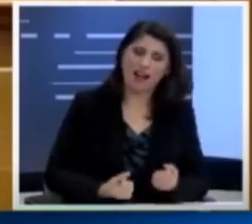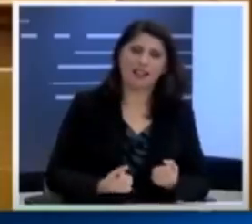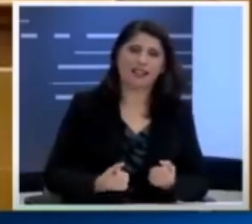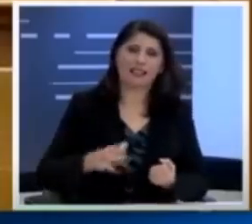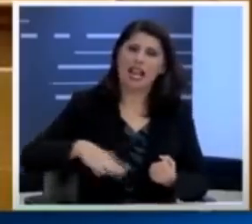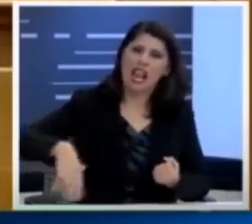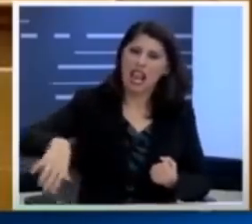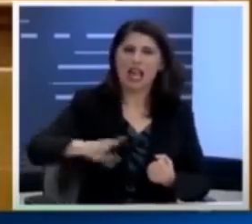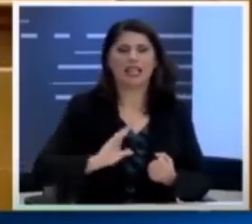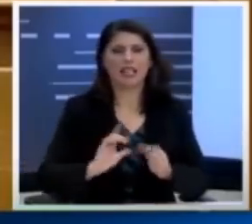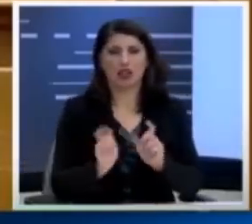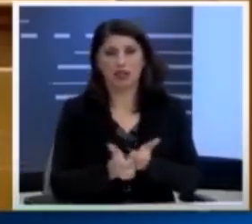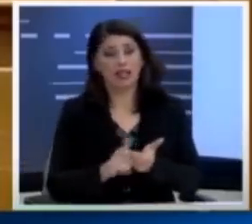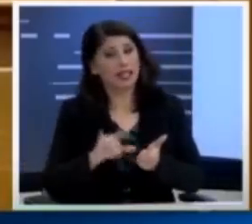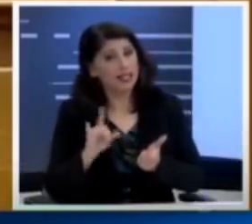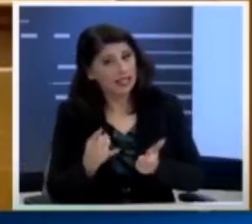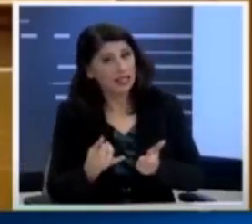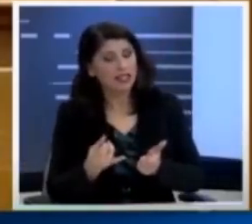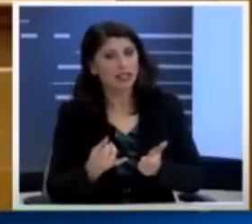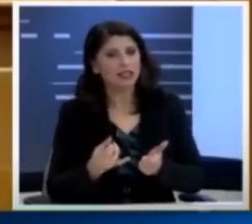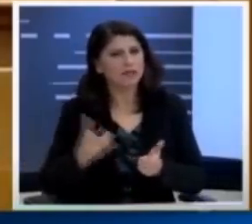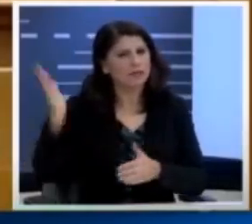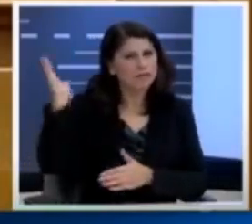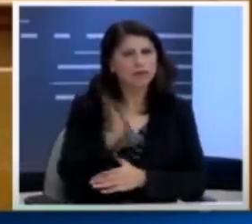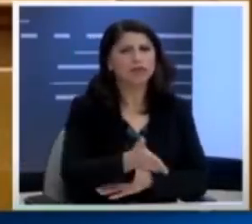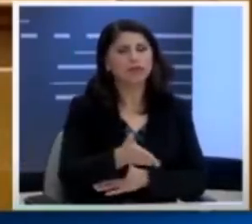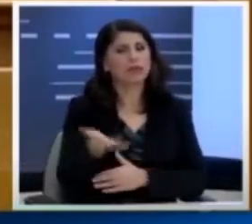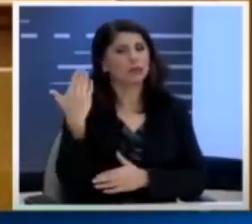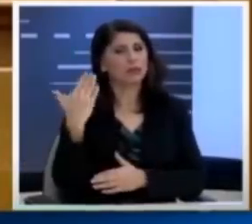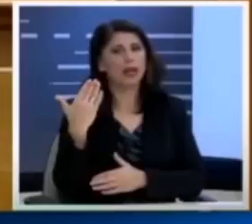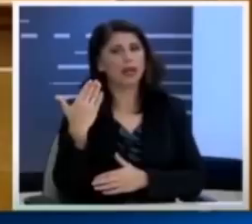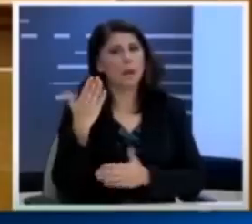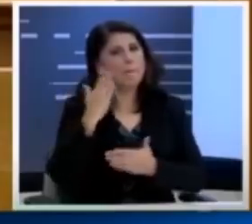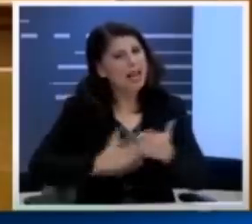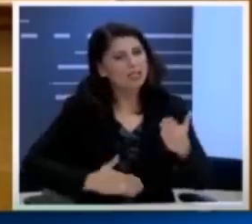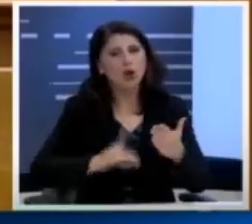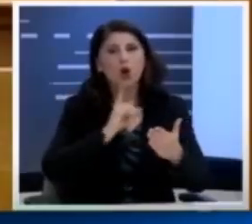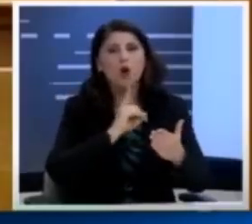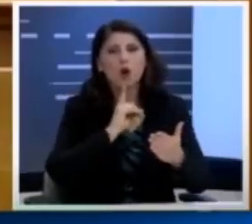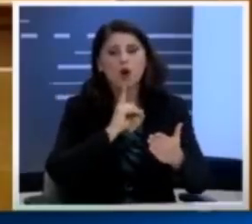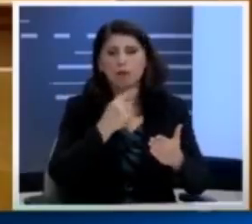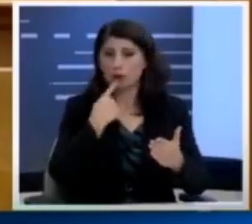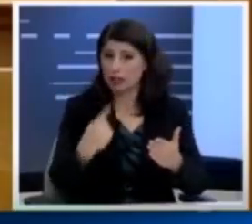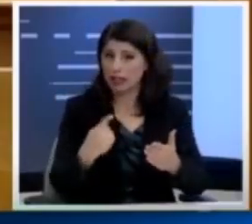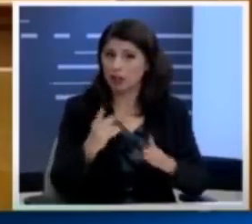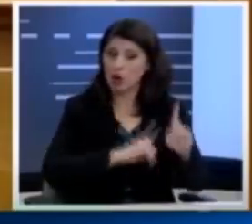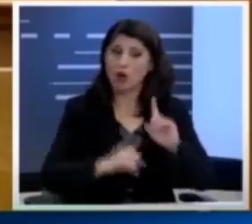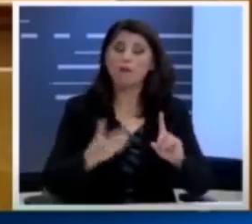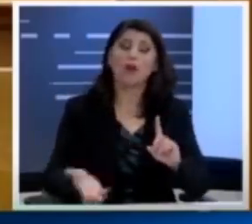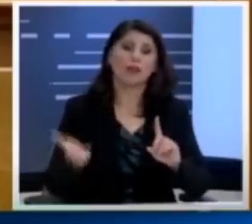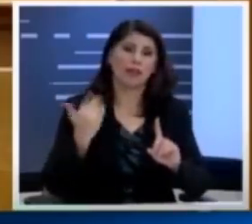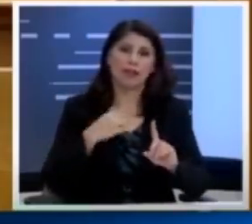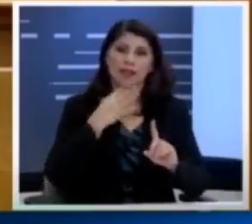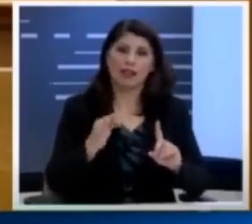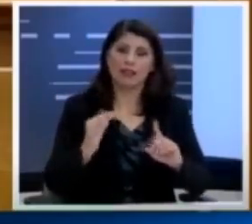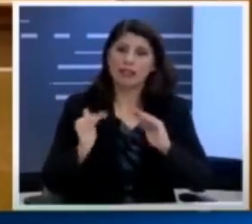στις λαϊκές οικογένειες, είτε τσακίζοντας τους πάλε ποτέ μεσαίους, όπως αποκαλείται όποιος δεν βρίσκεται